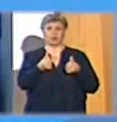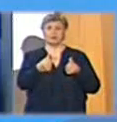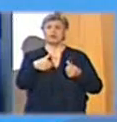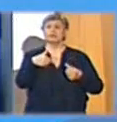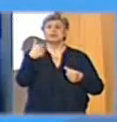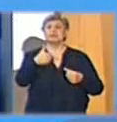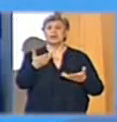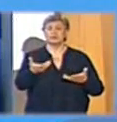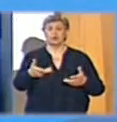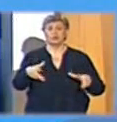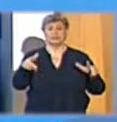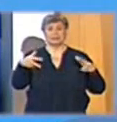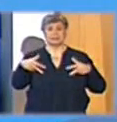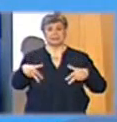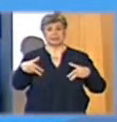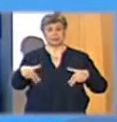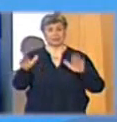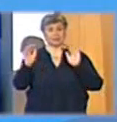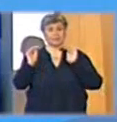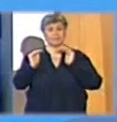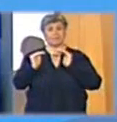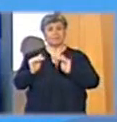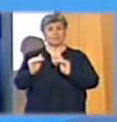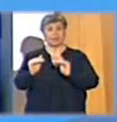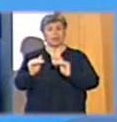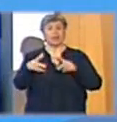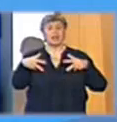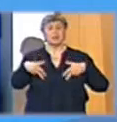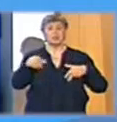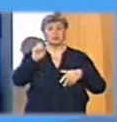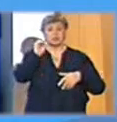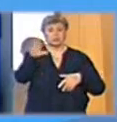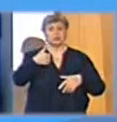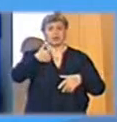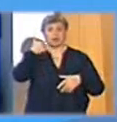πάγια θέση κυβέρνησης, την οποία ανέπτυξε και χθες ο Υπουργός Εξωτερικών.